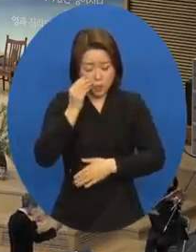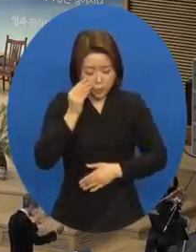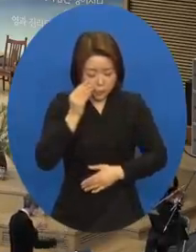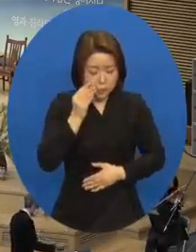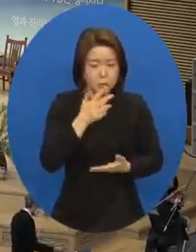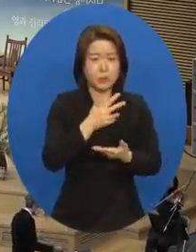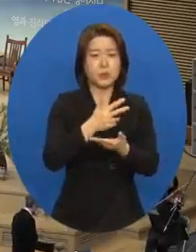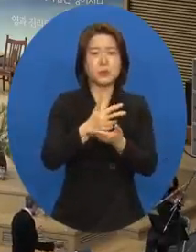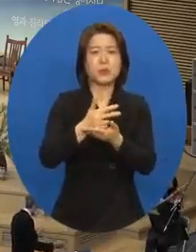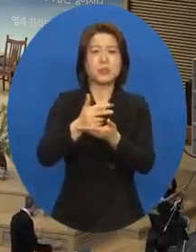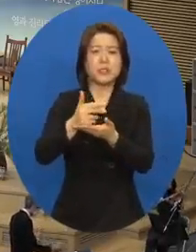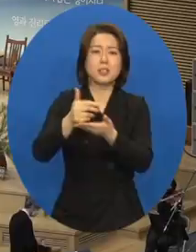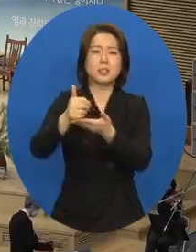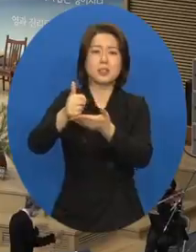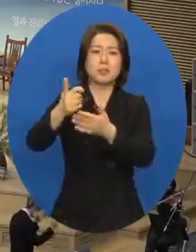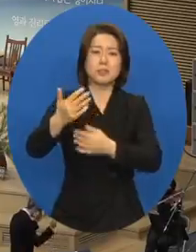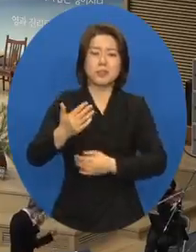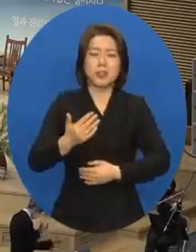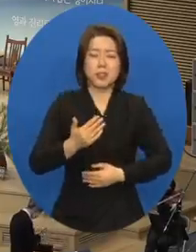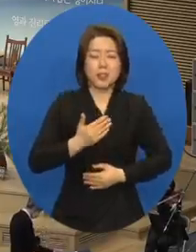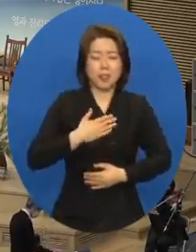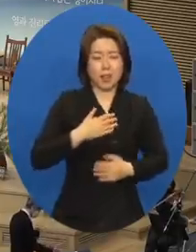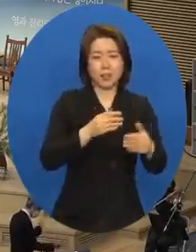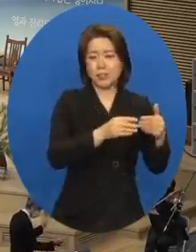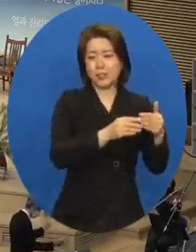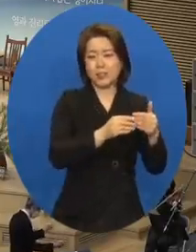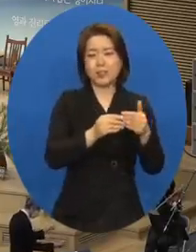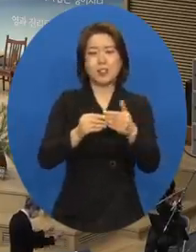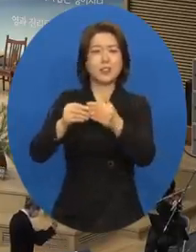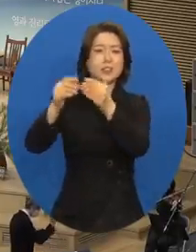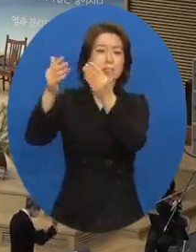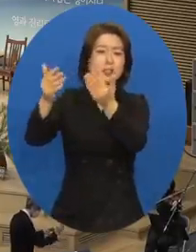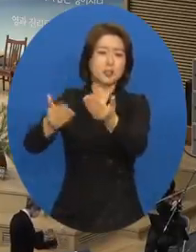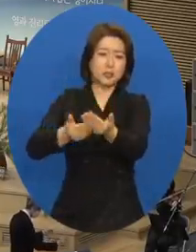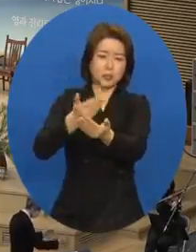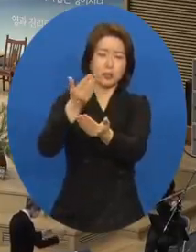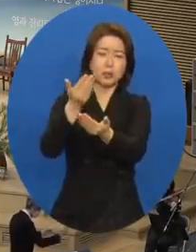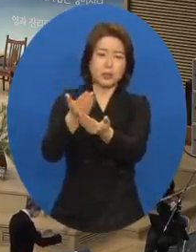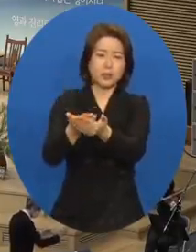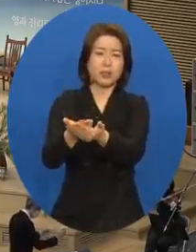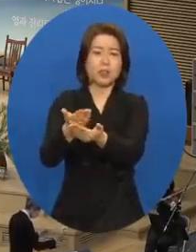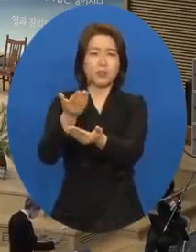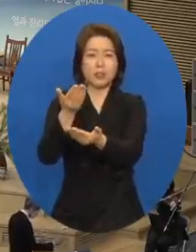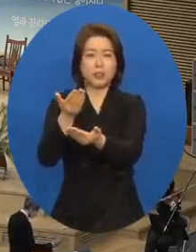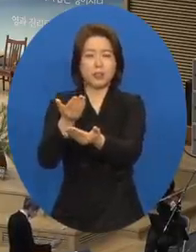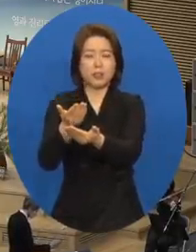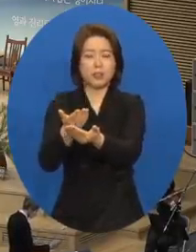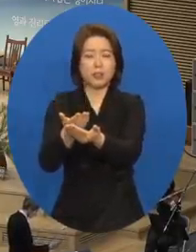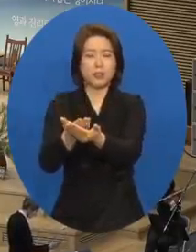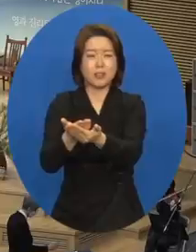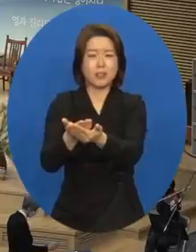오 주님 나를 이끄소서.